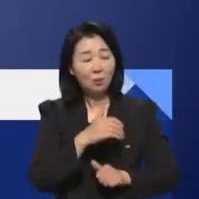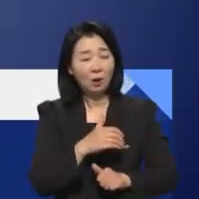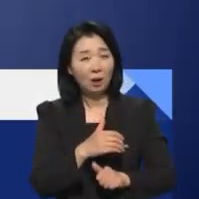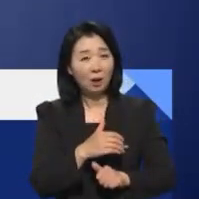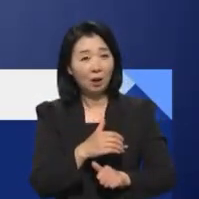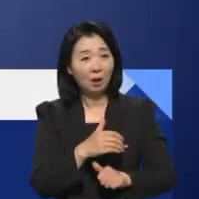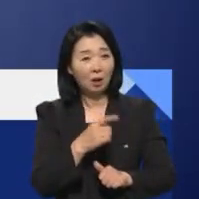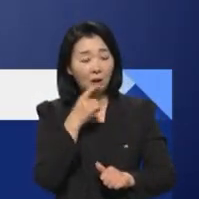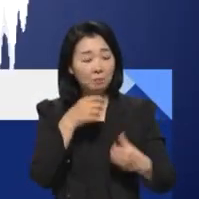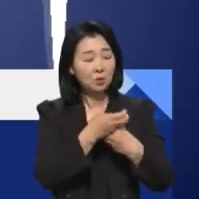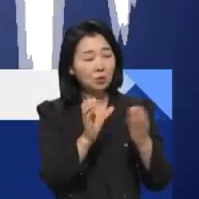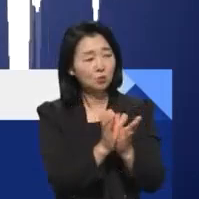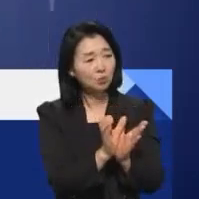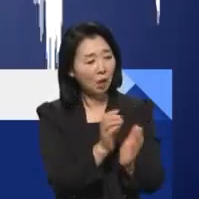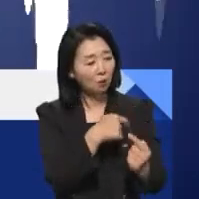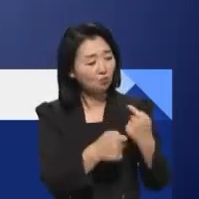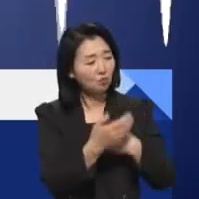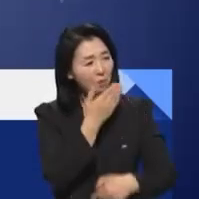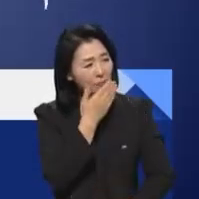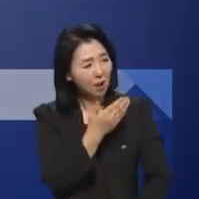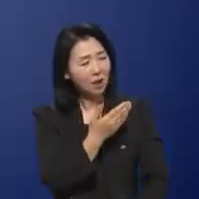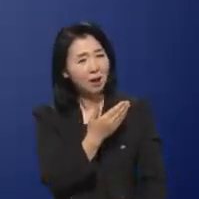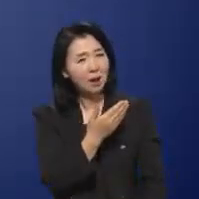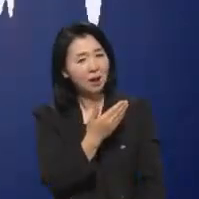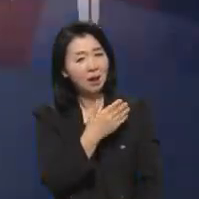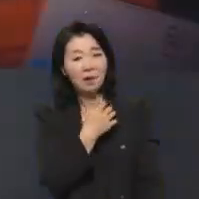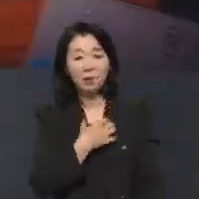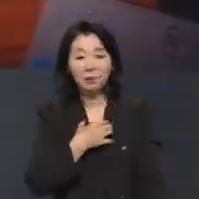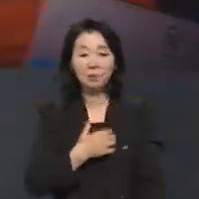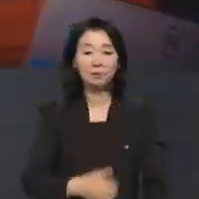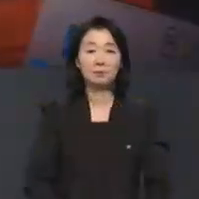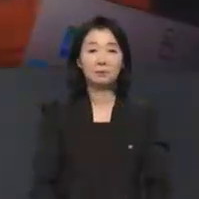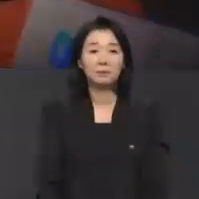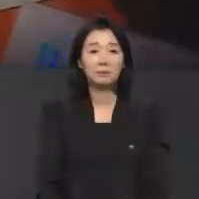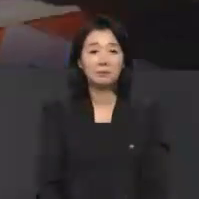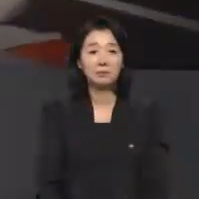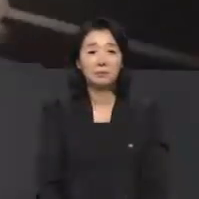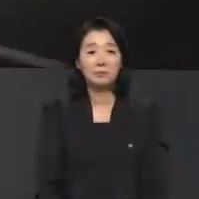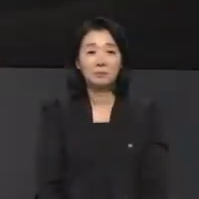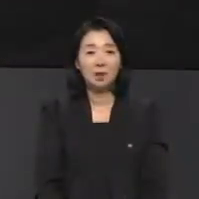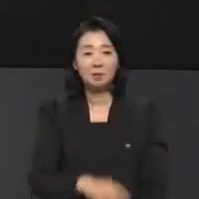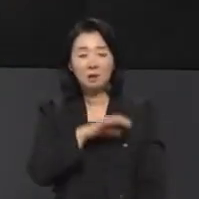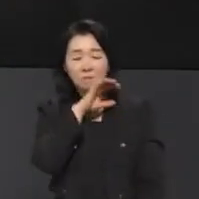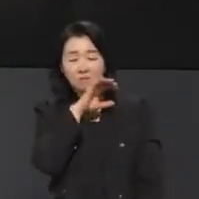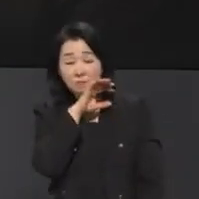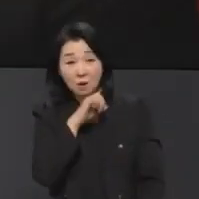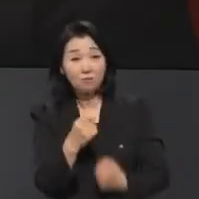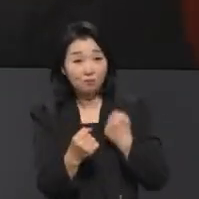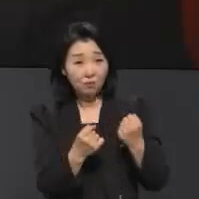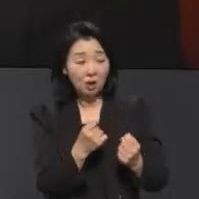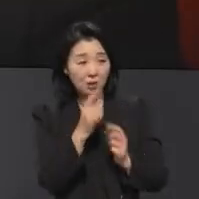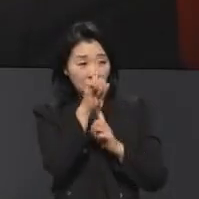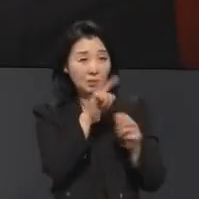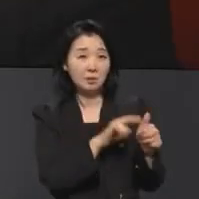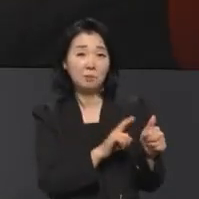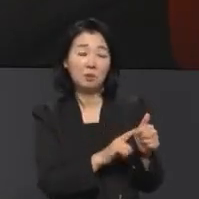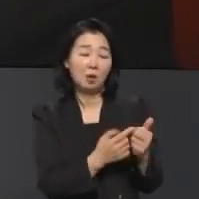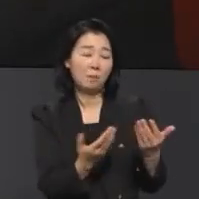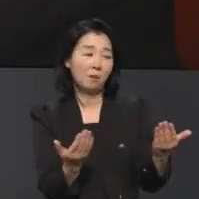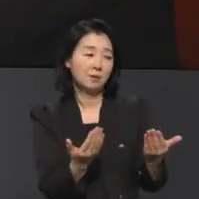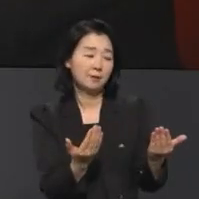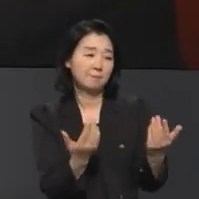수행이 가능할 것인가 이게 우려가 되고. 하지만 이런 반발에도 불구하고 이재명 대표의 직